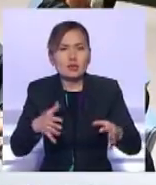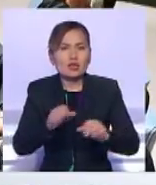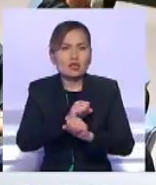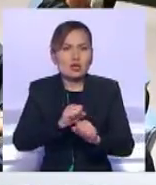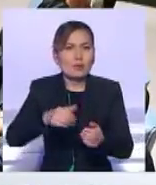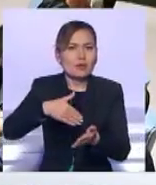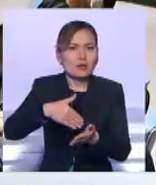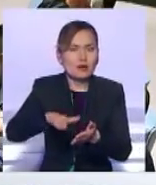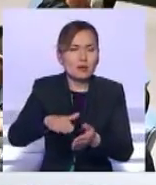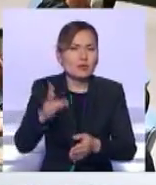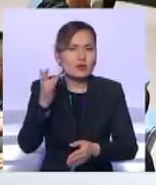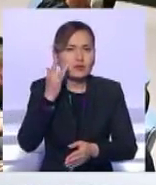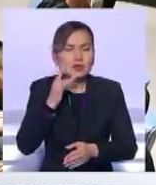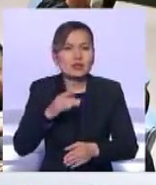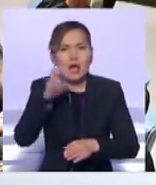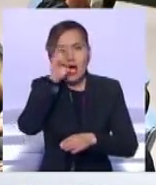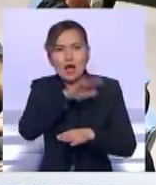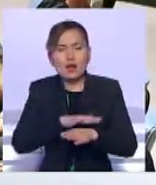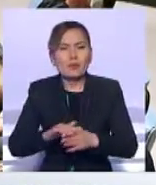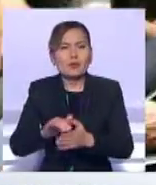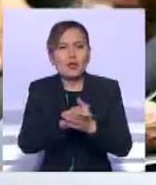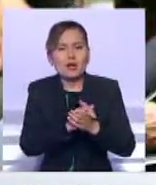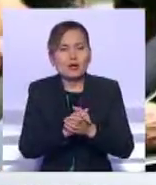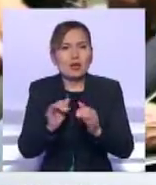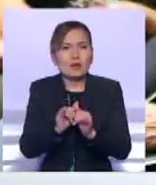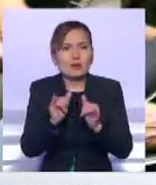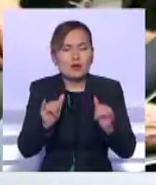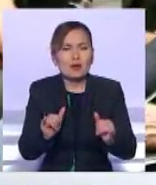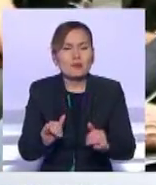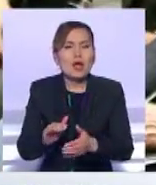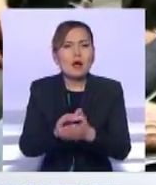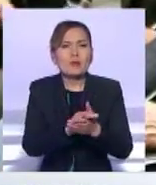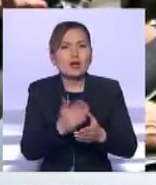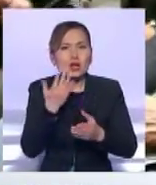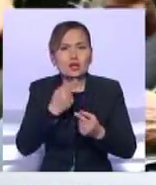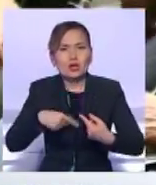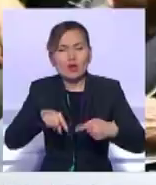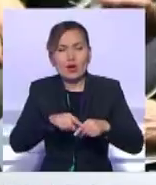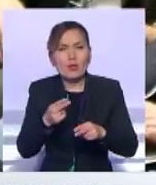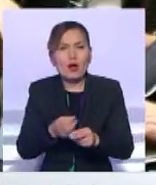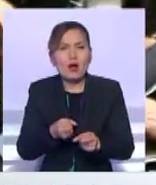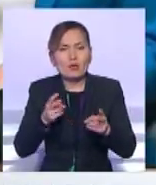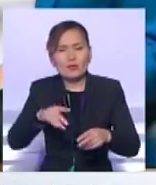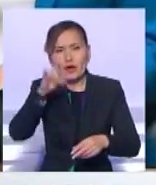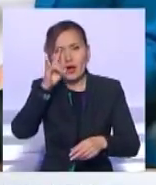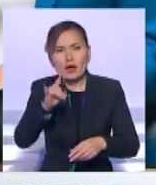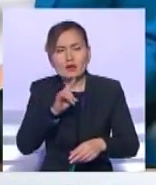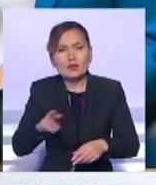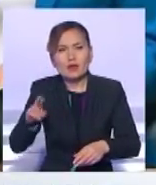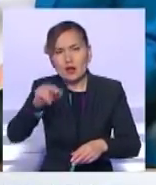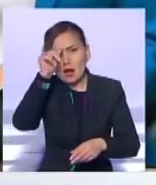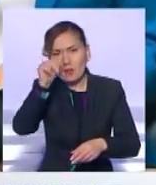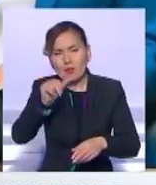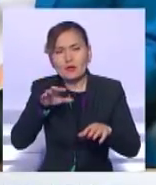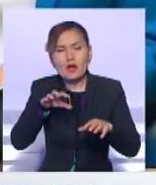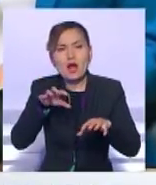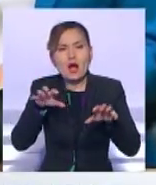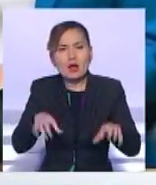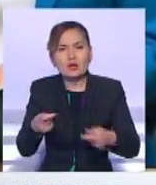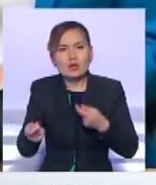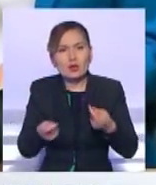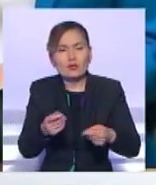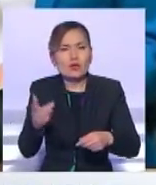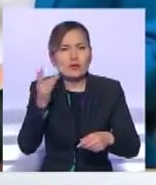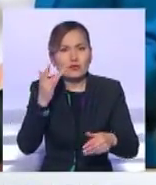және елдермен экономикалық ынтымақтастықты арттыру. Біріккен ұлттар ұйымы қауіпсіздік кеңесіндегі Қазақстанның қаңтар айындағы төрағалығы осы